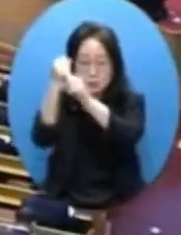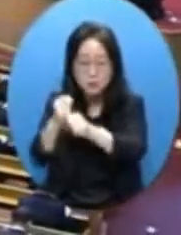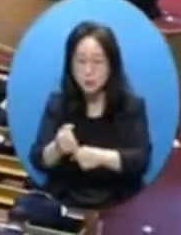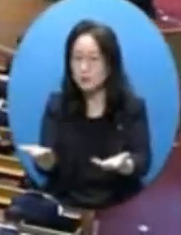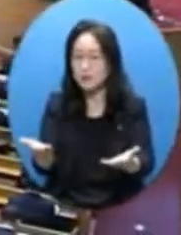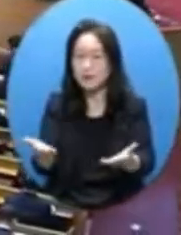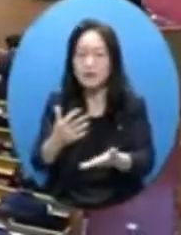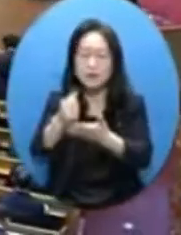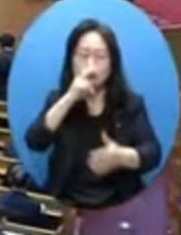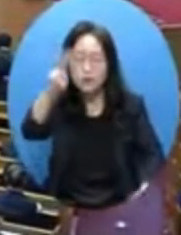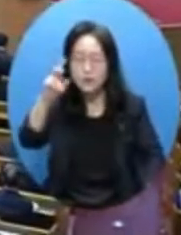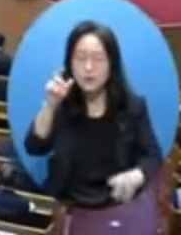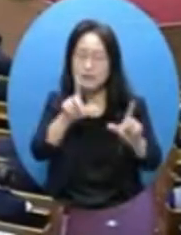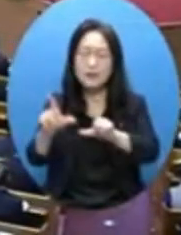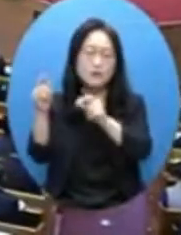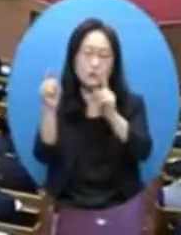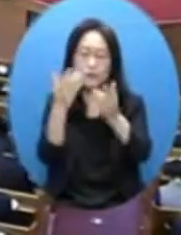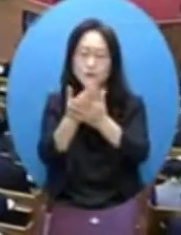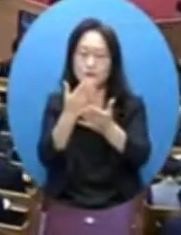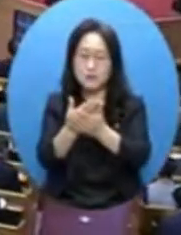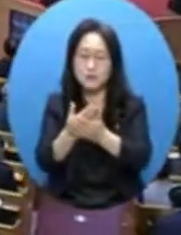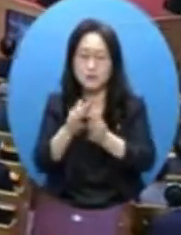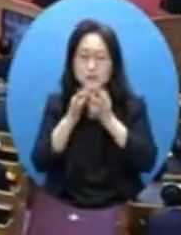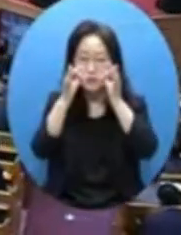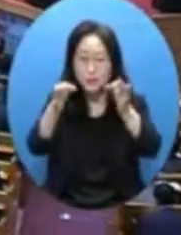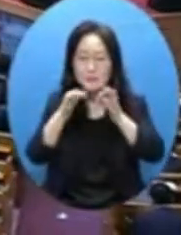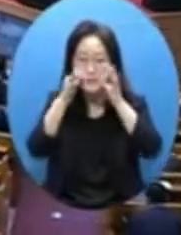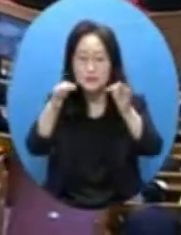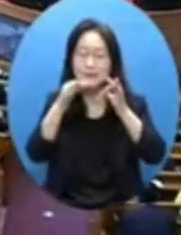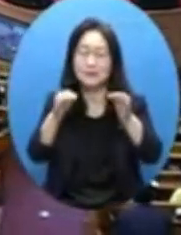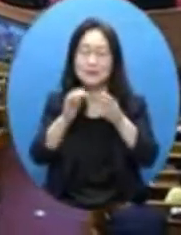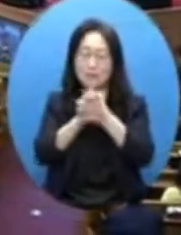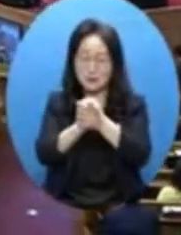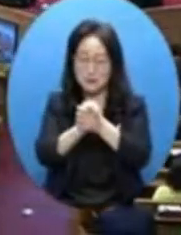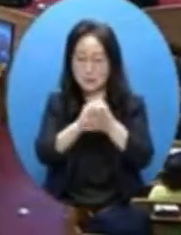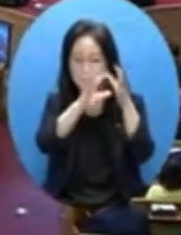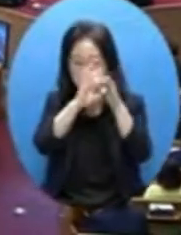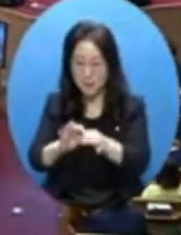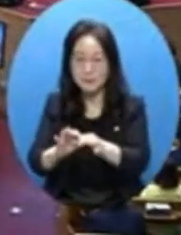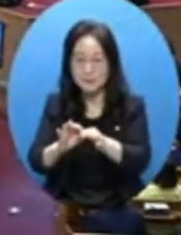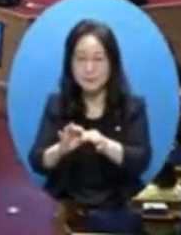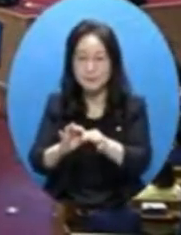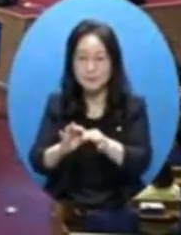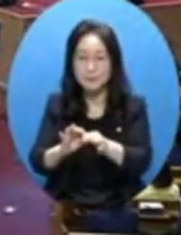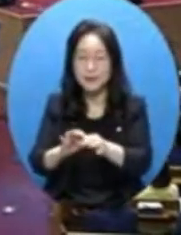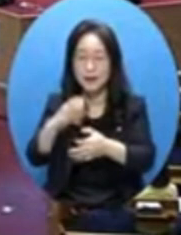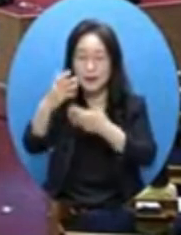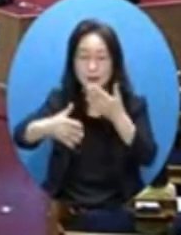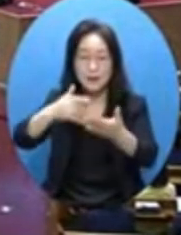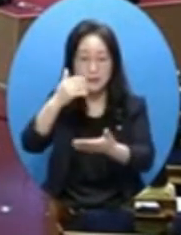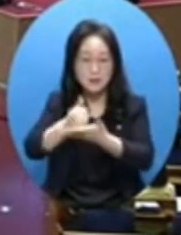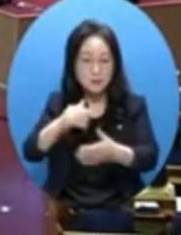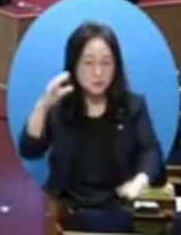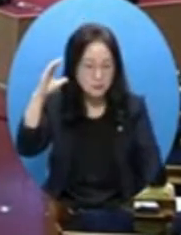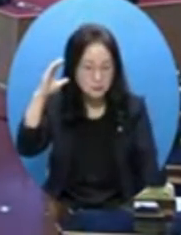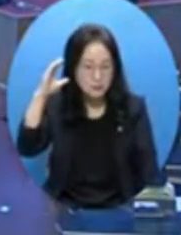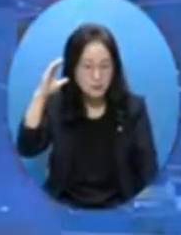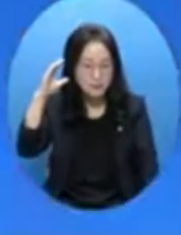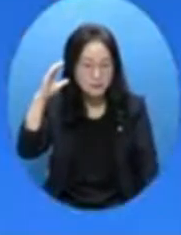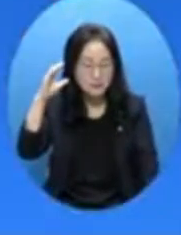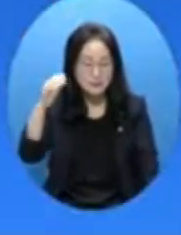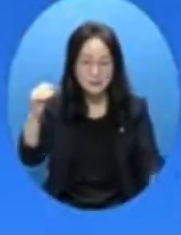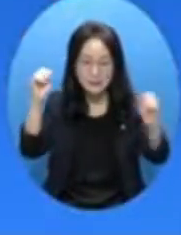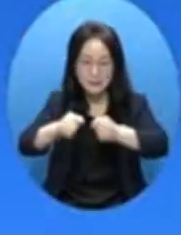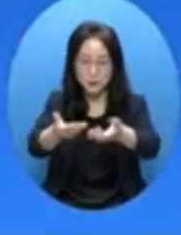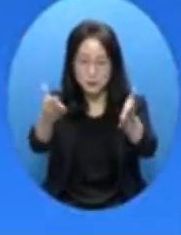주여 나를 살려주옵소서. 그러죠. 기도하고 또 기도하고 또 기도하고 또 기도하면 하나님께서 그 기도를 들으시고